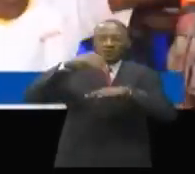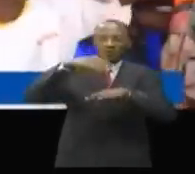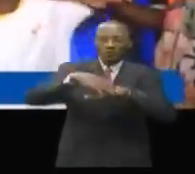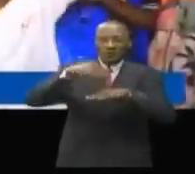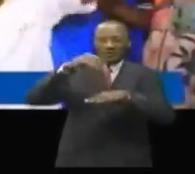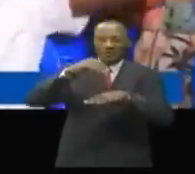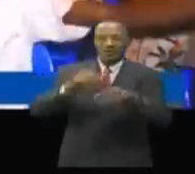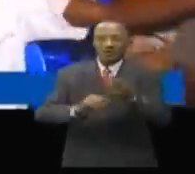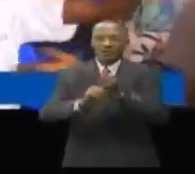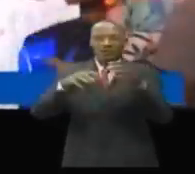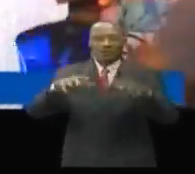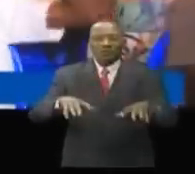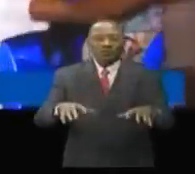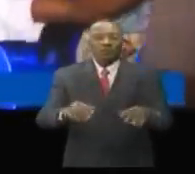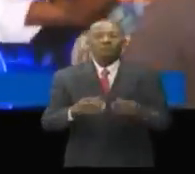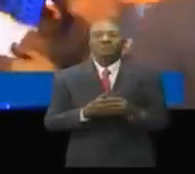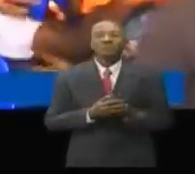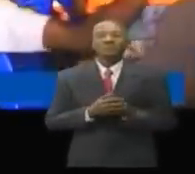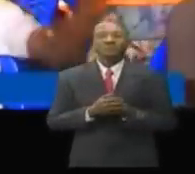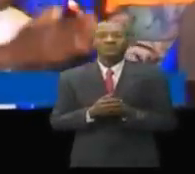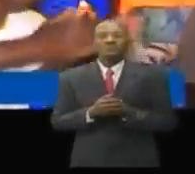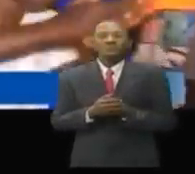Congo.